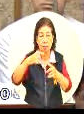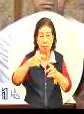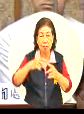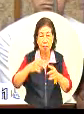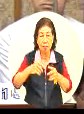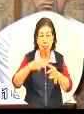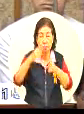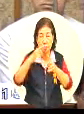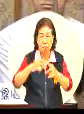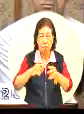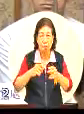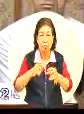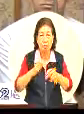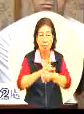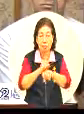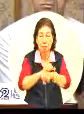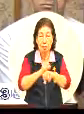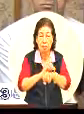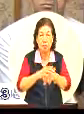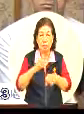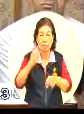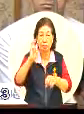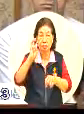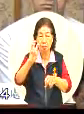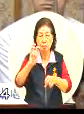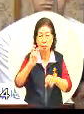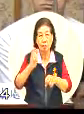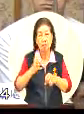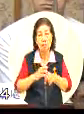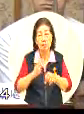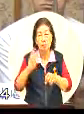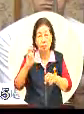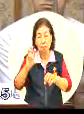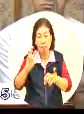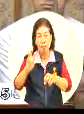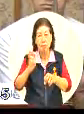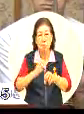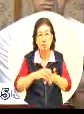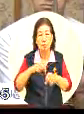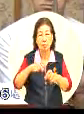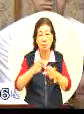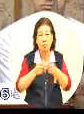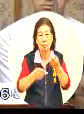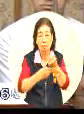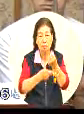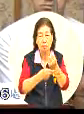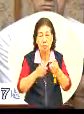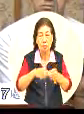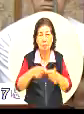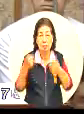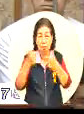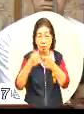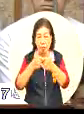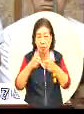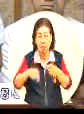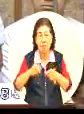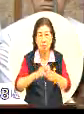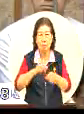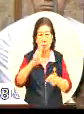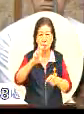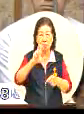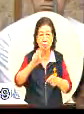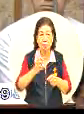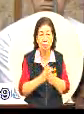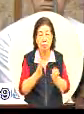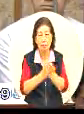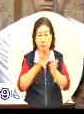30公里哈每小时。那用这样的方式能够减轻地方上的交通的冲击。那因为现在配合七十七期的这个湿地